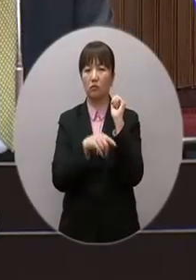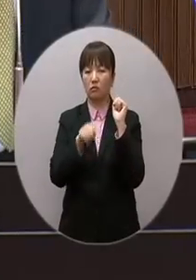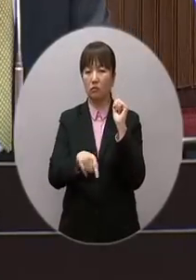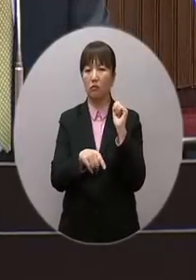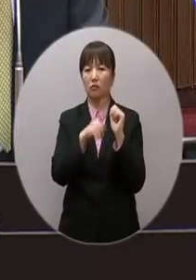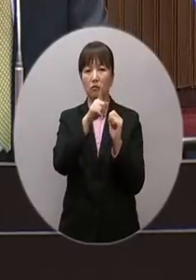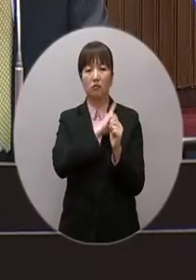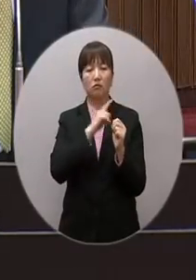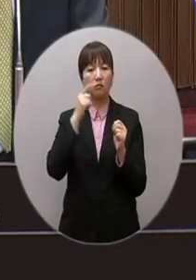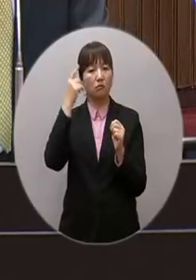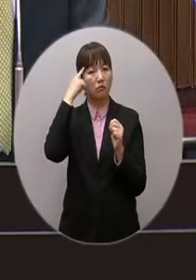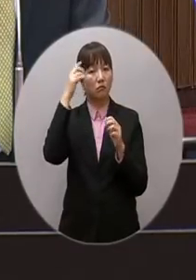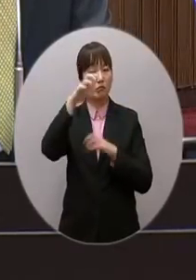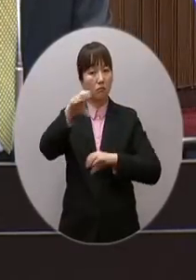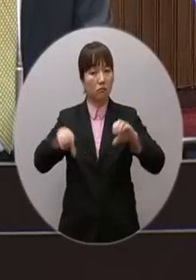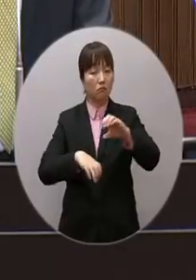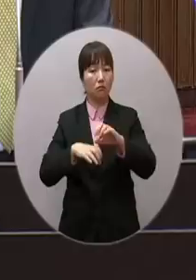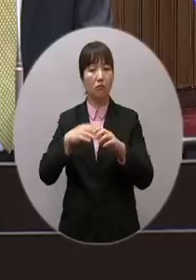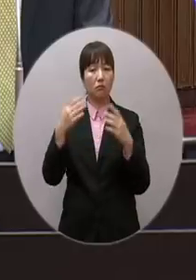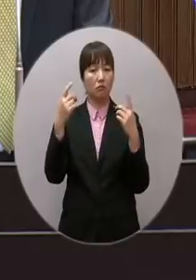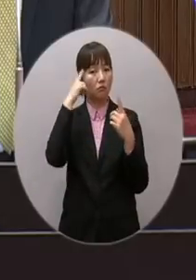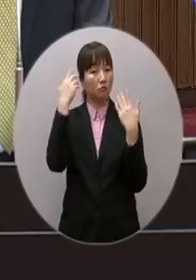场，院长，您改变了吗？